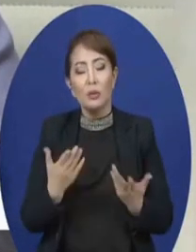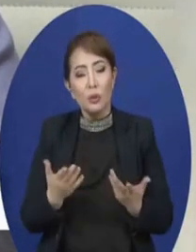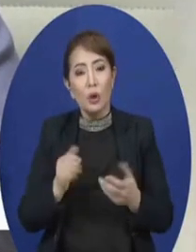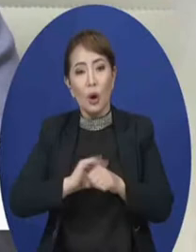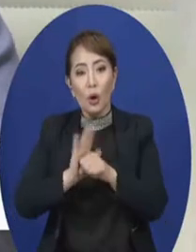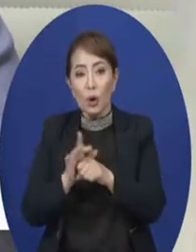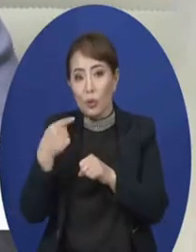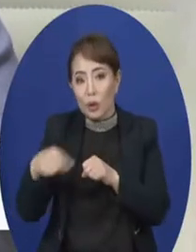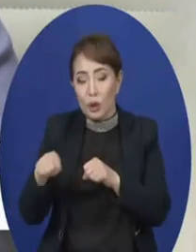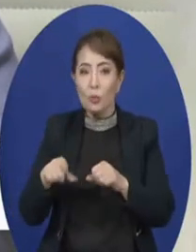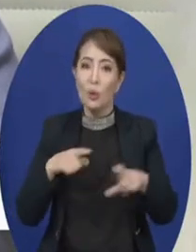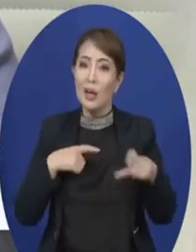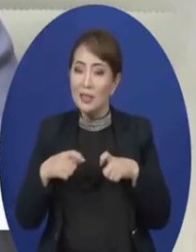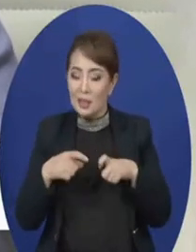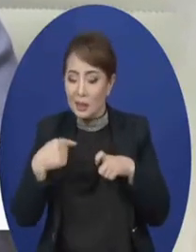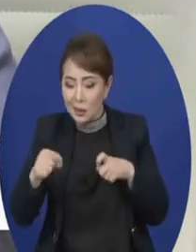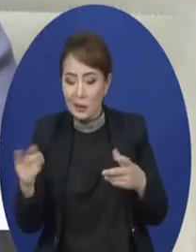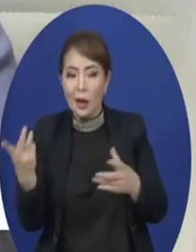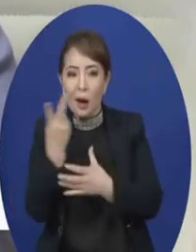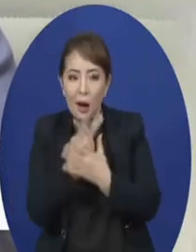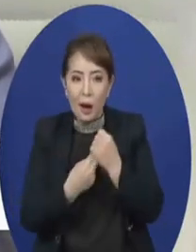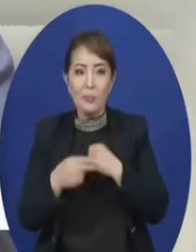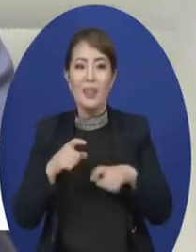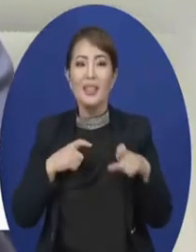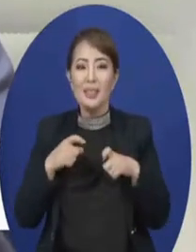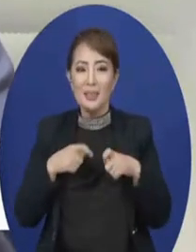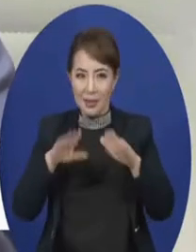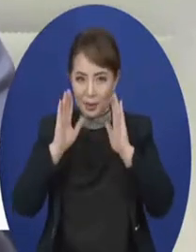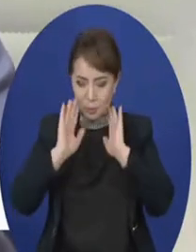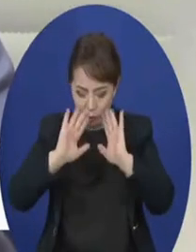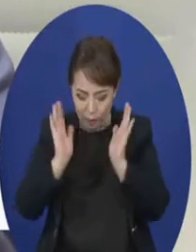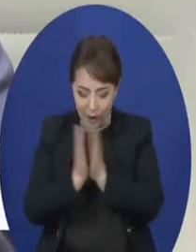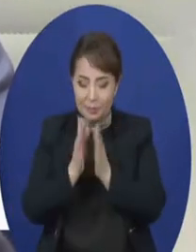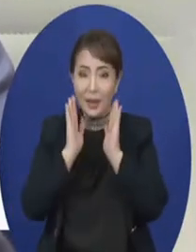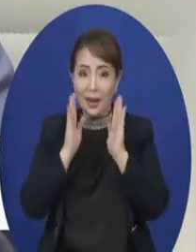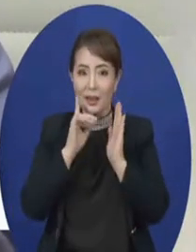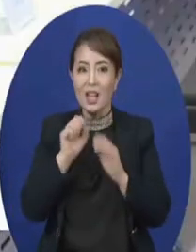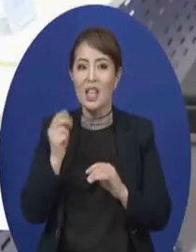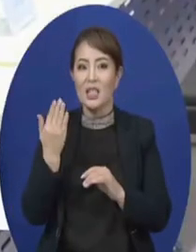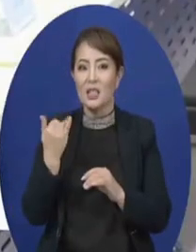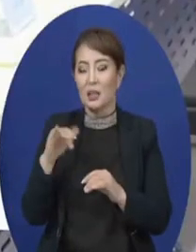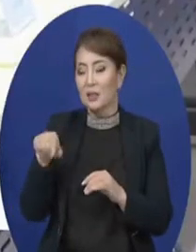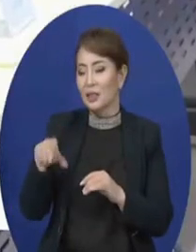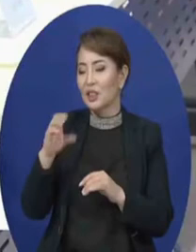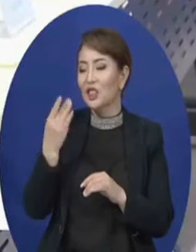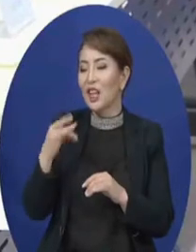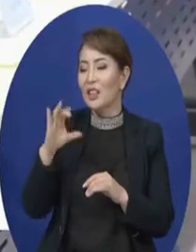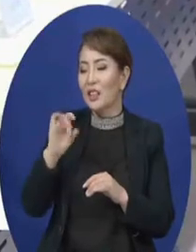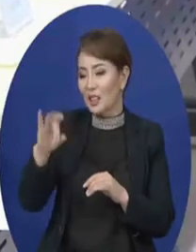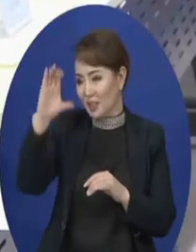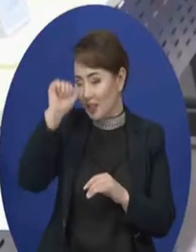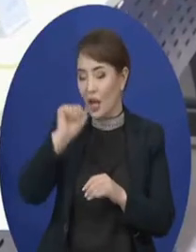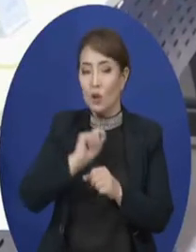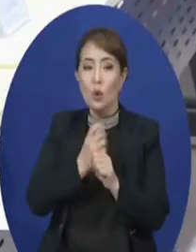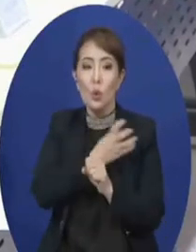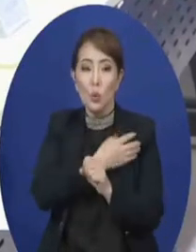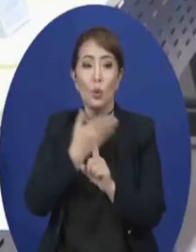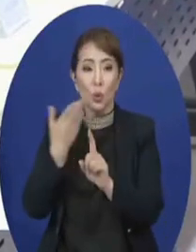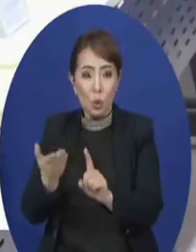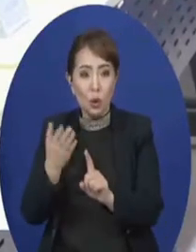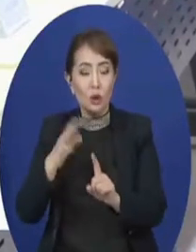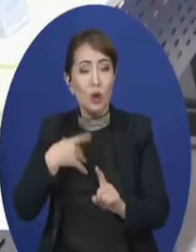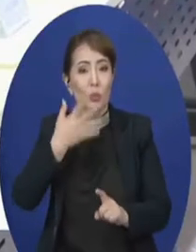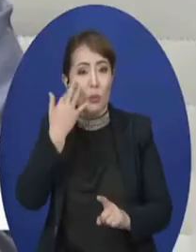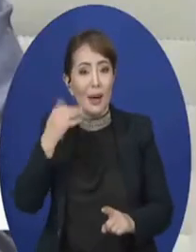одоо цар тахлын болон эдийн засгийн арга хэмжээг хамтдан цогцоор харуулж байгаа гэж би шатар сайд дүүрэн үүдэг. Үндсэндээ та бүхэн одоо 3 дугаар